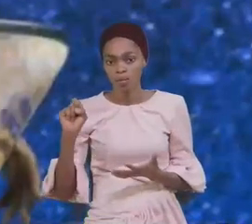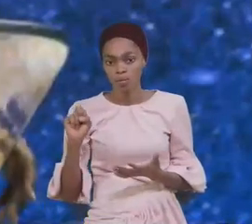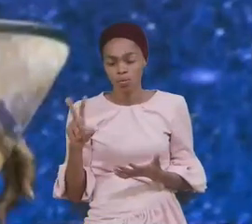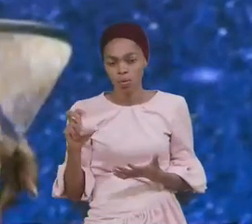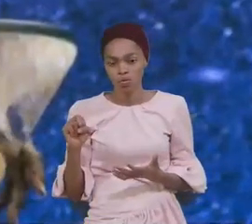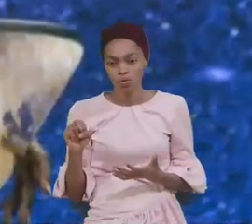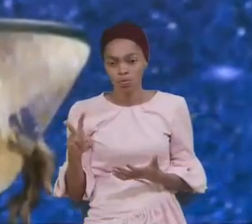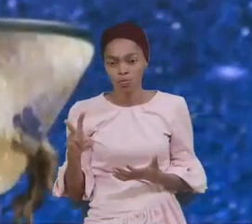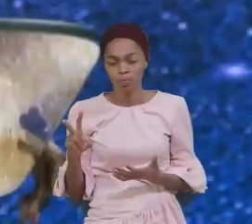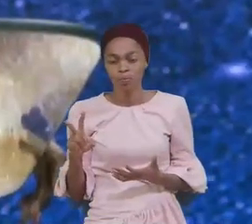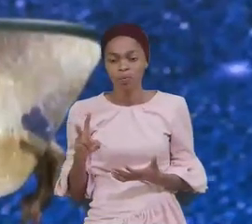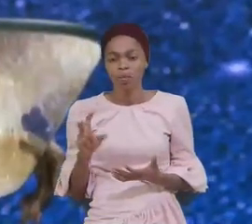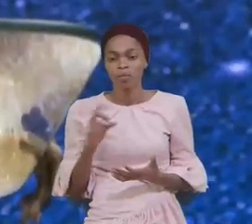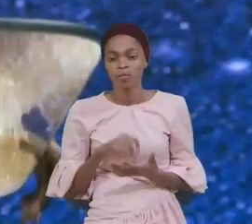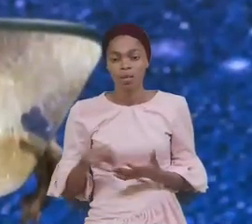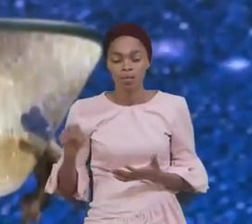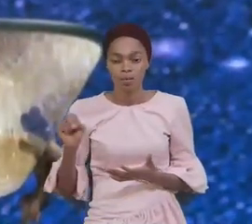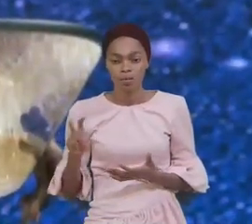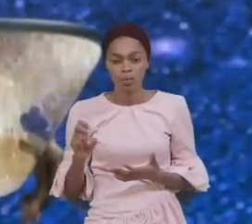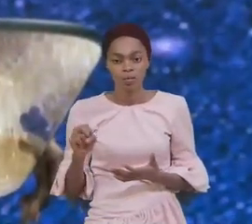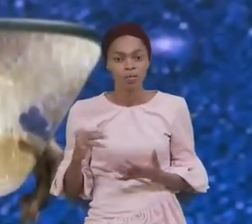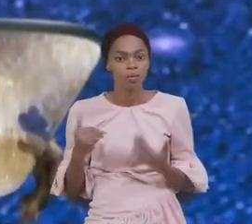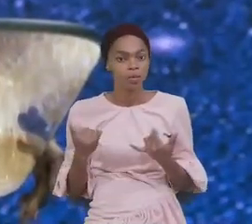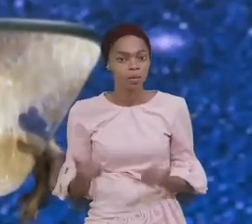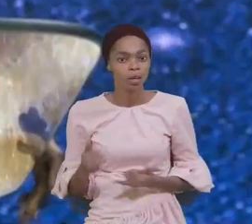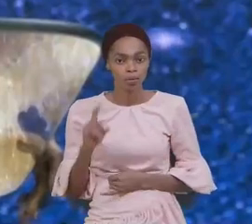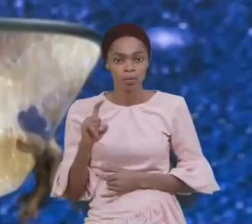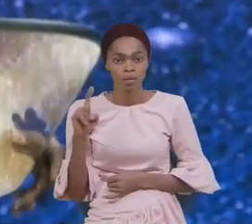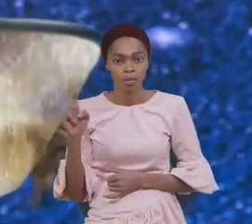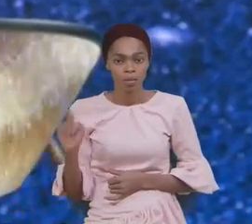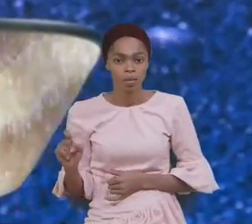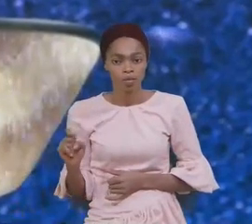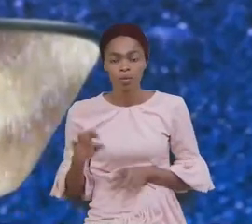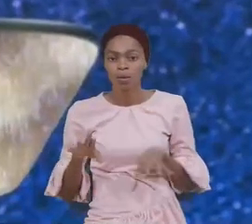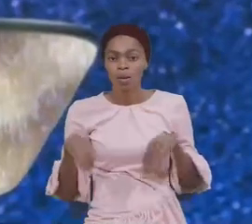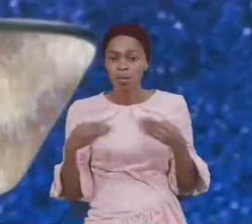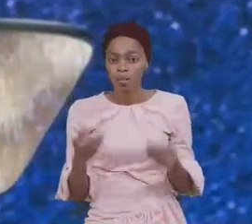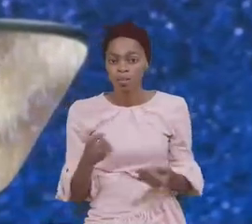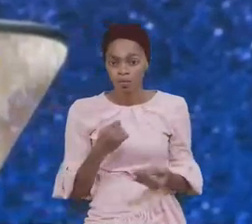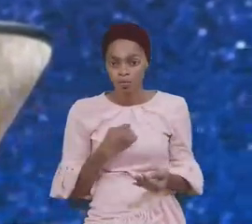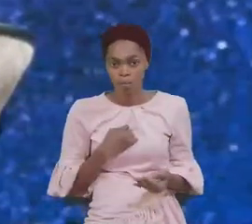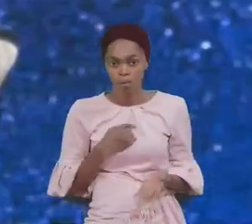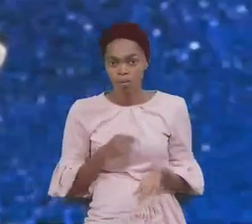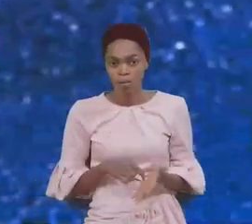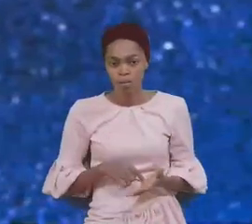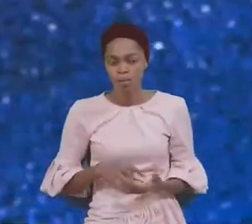Et le verset 12 dit, donne-moi donc cette montagne.